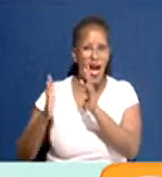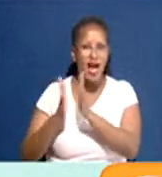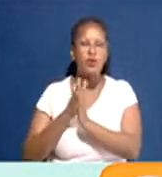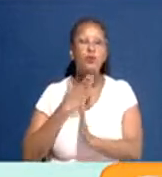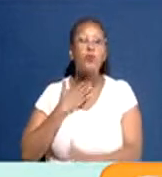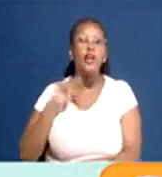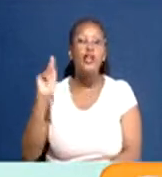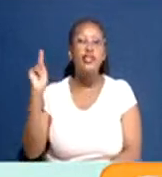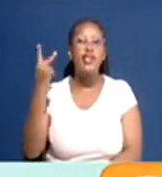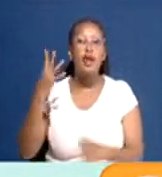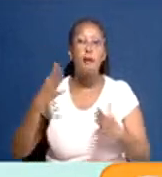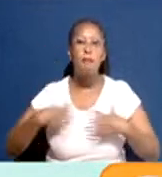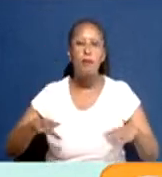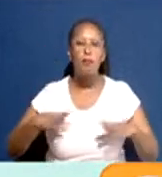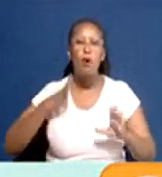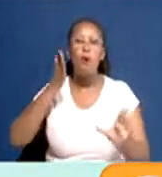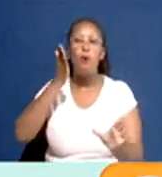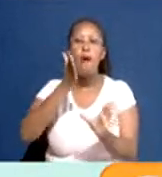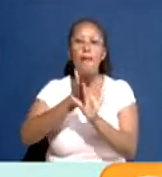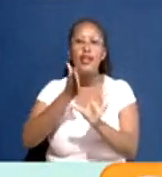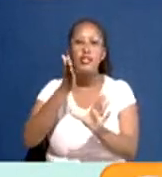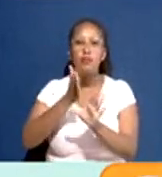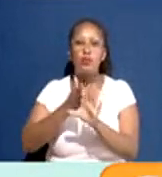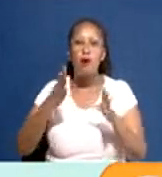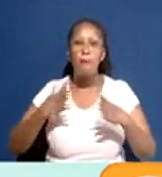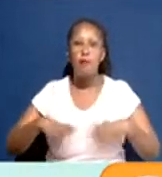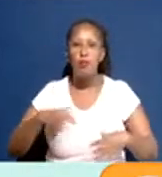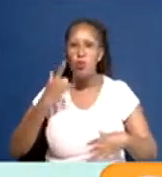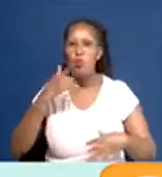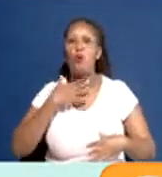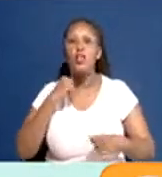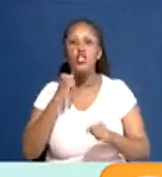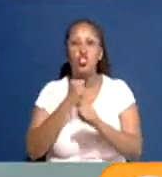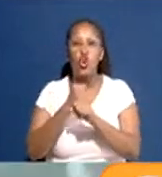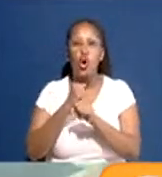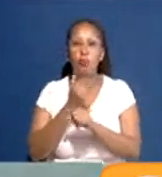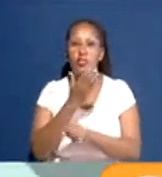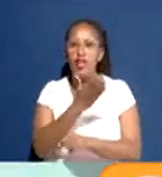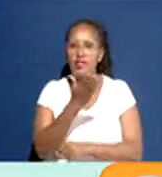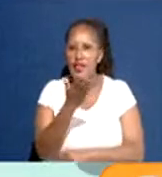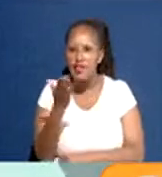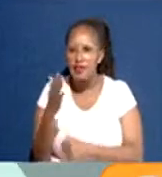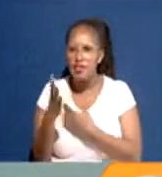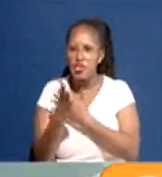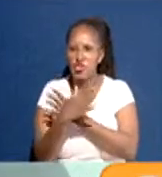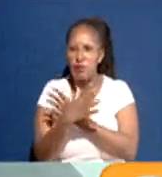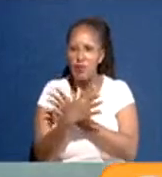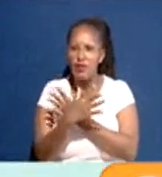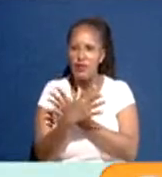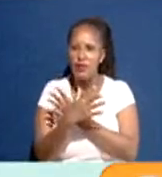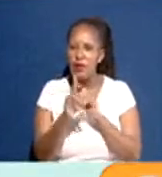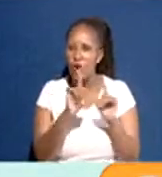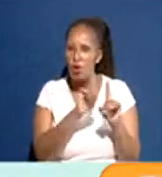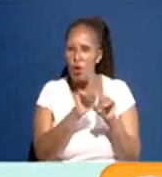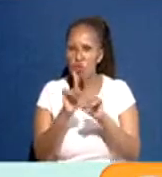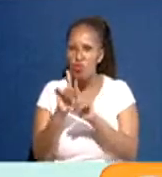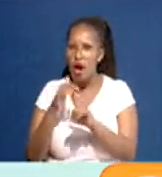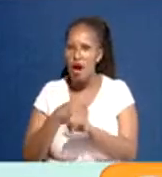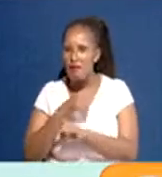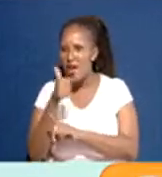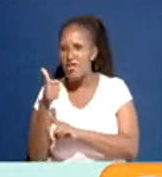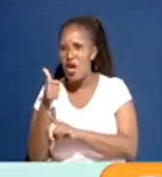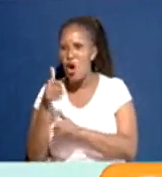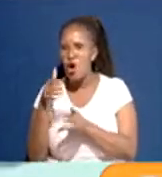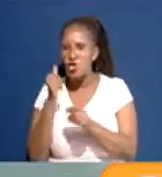Kenya wachangie kwa wale wanataka kupata kazi hizo Ujerumani. Tuko na nafasi za